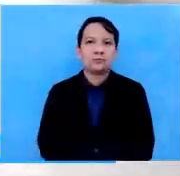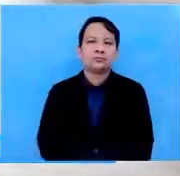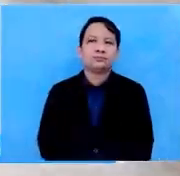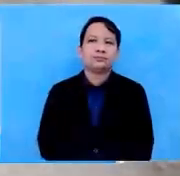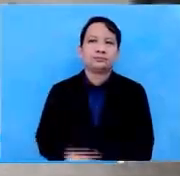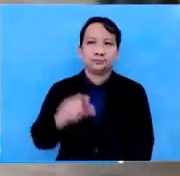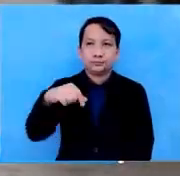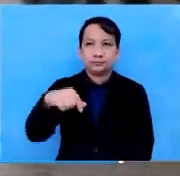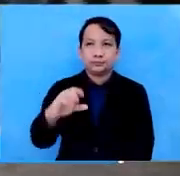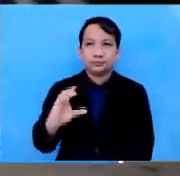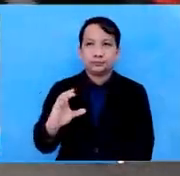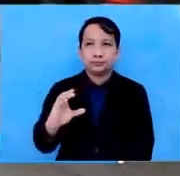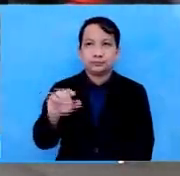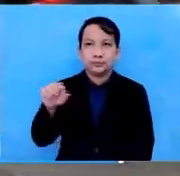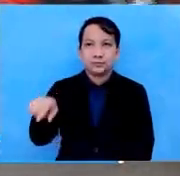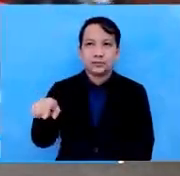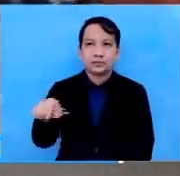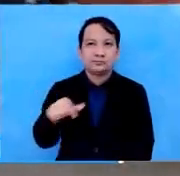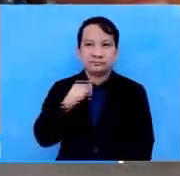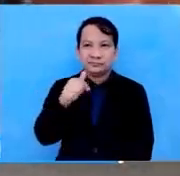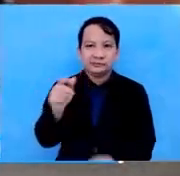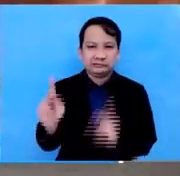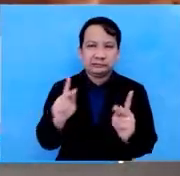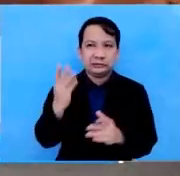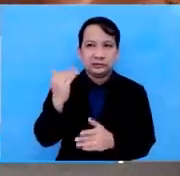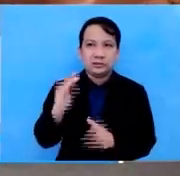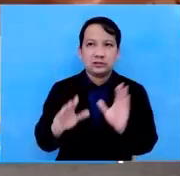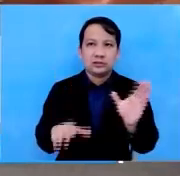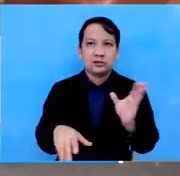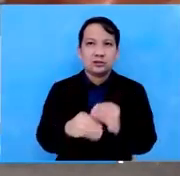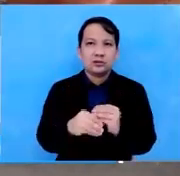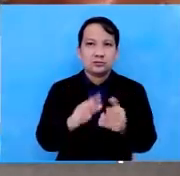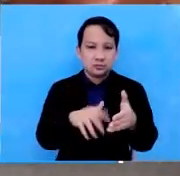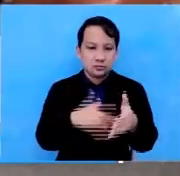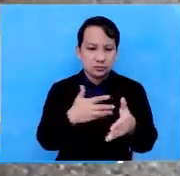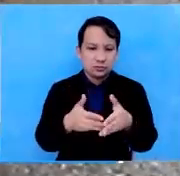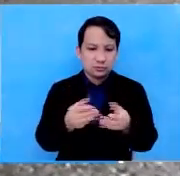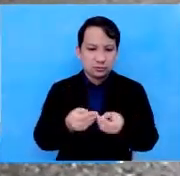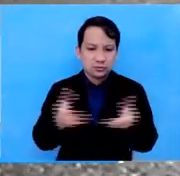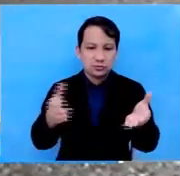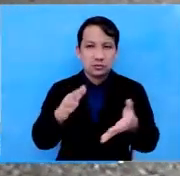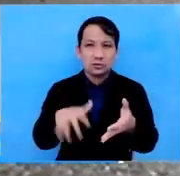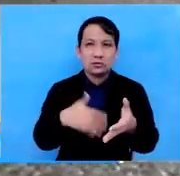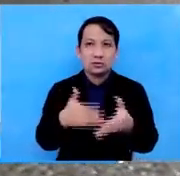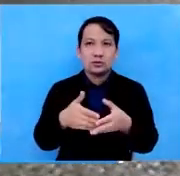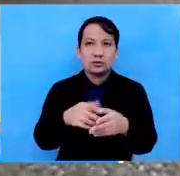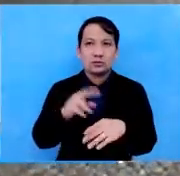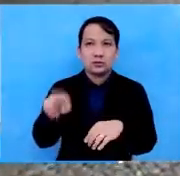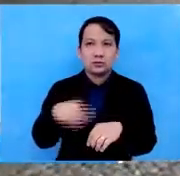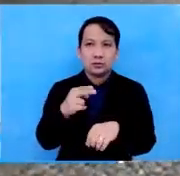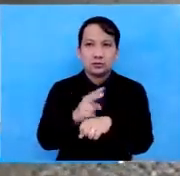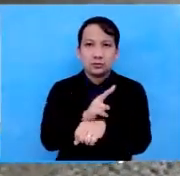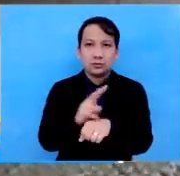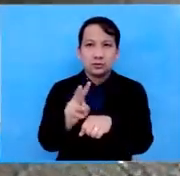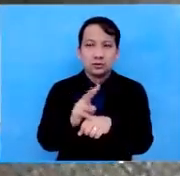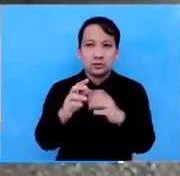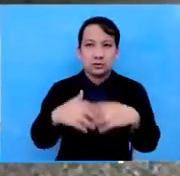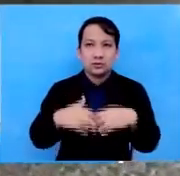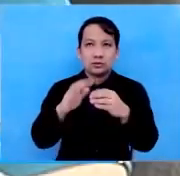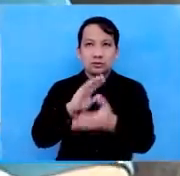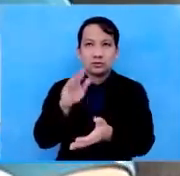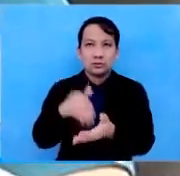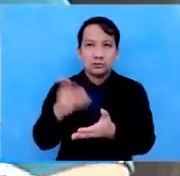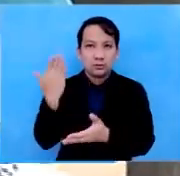City naman, dismayado ang ilang pumila dahil walang schedule na pamimigay na ayuda sa National Vocational Rehabilitation Center nitong